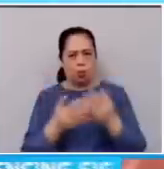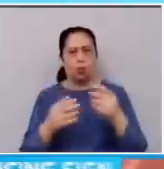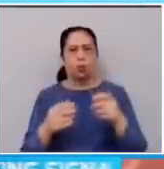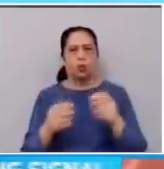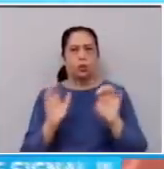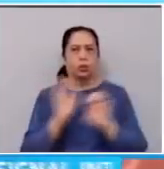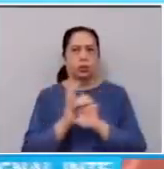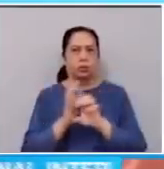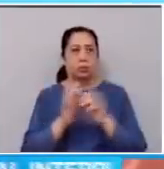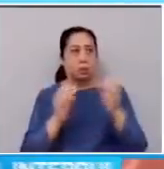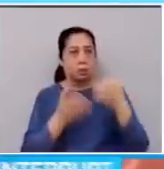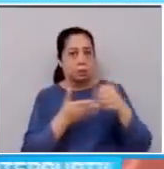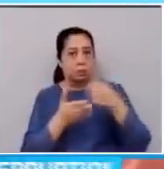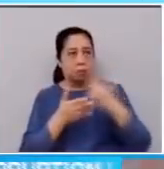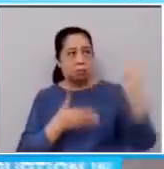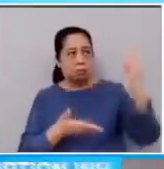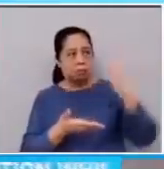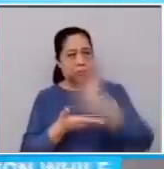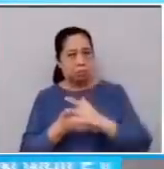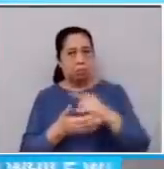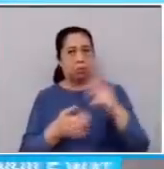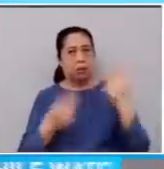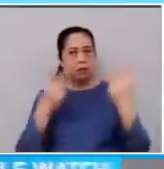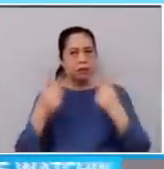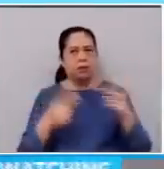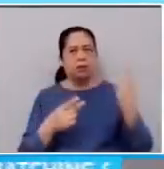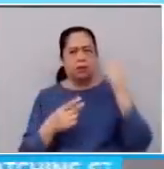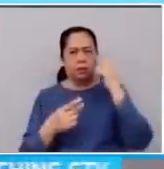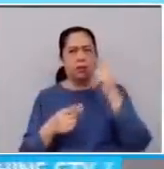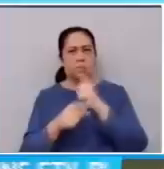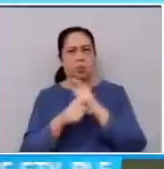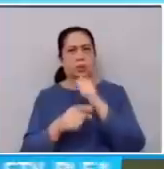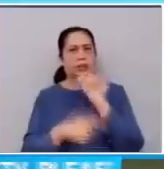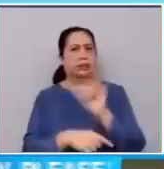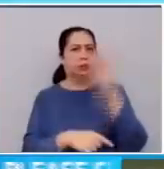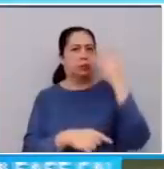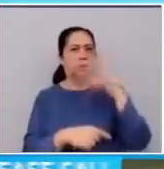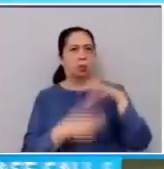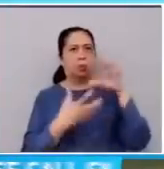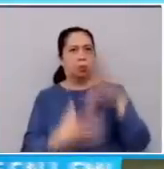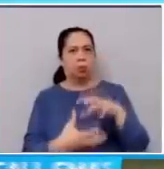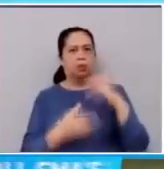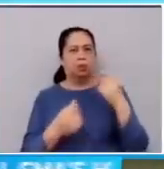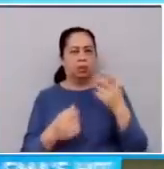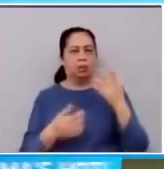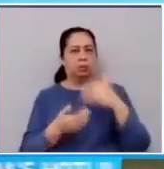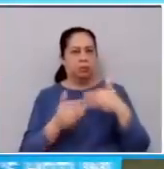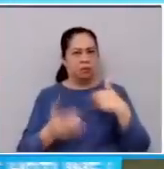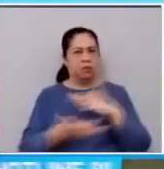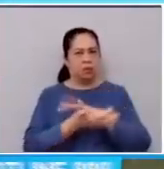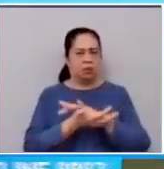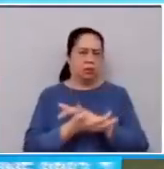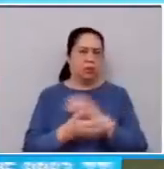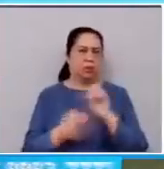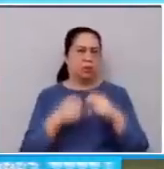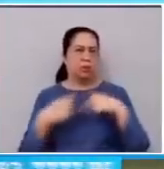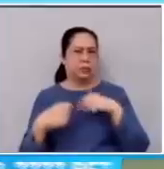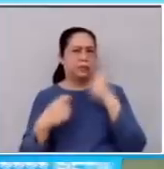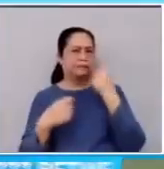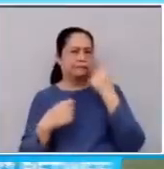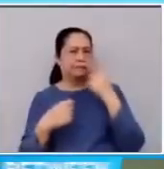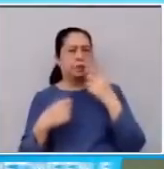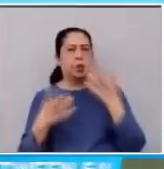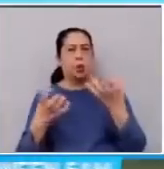panggastos na magbiyahe ang ating mga bisita, hindi tulad ng dati, no? Nung bago ng pandemya. So, kami naman, ang gusto lang namin